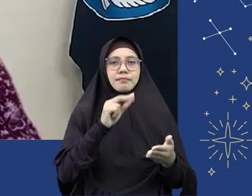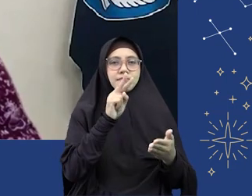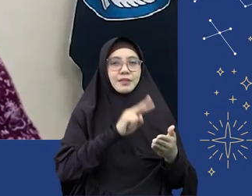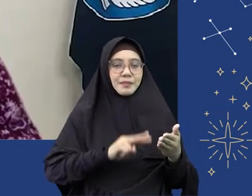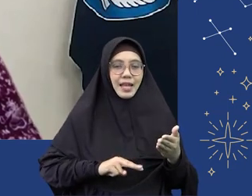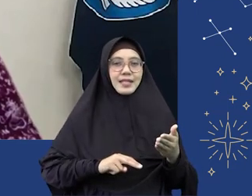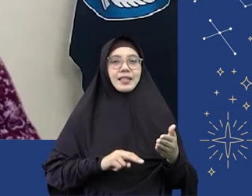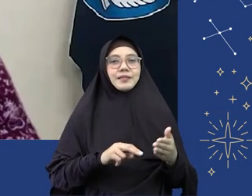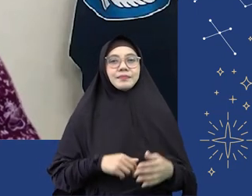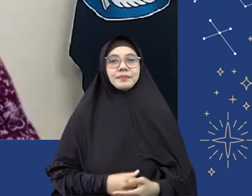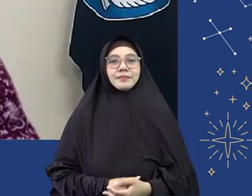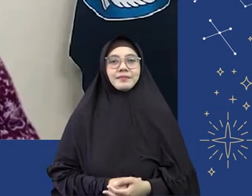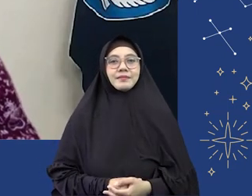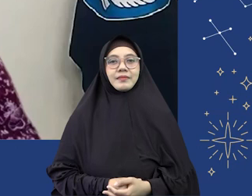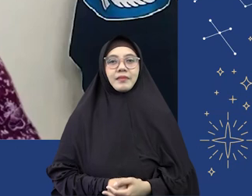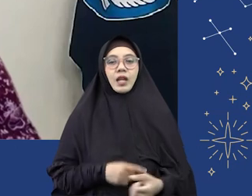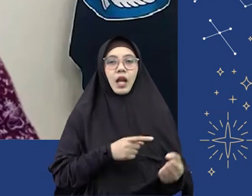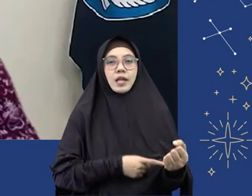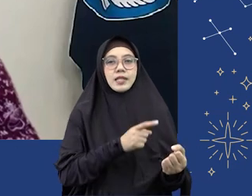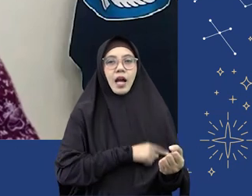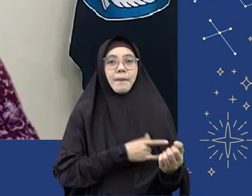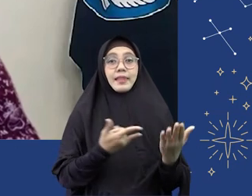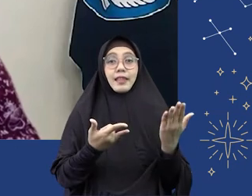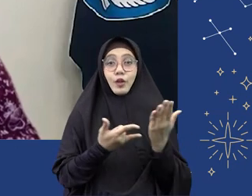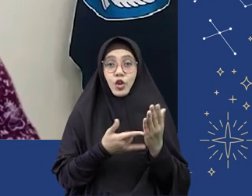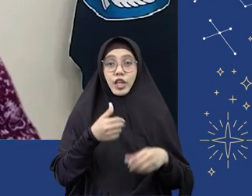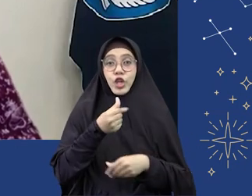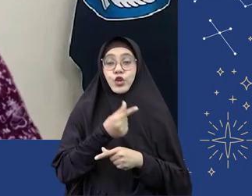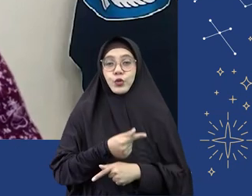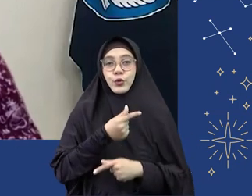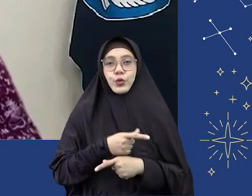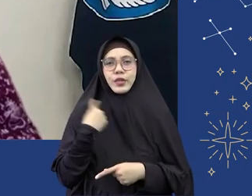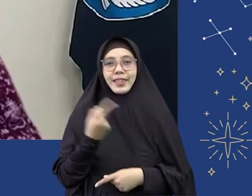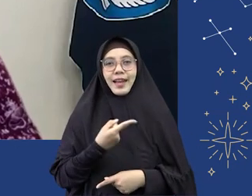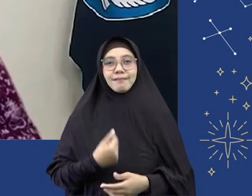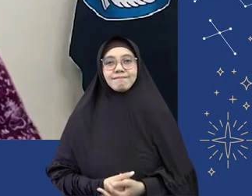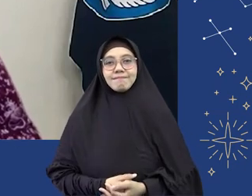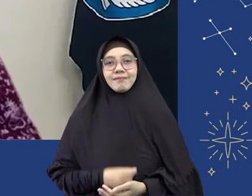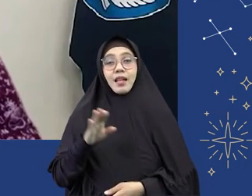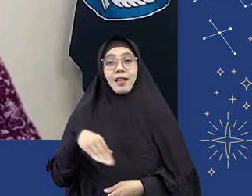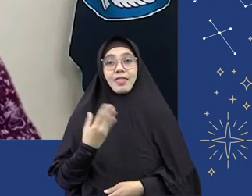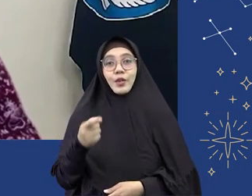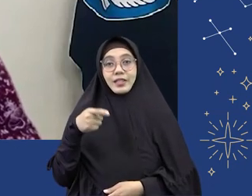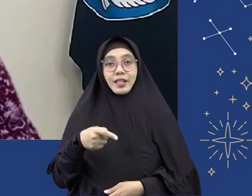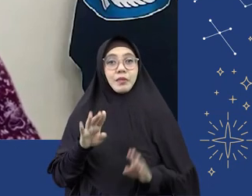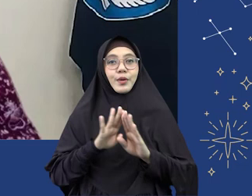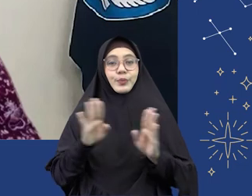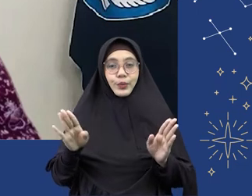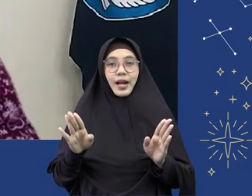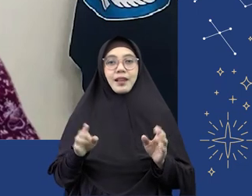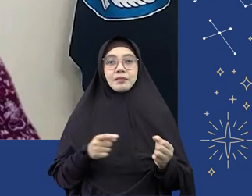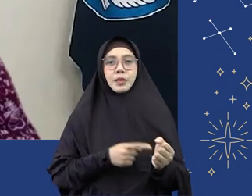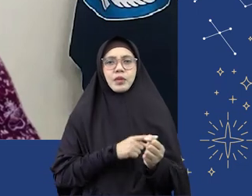peserta didik serta kecakapan teknologi untuk guru-guru kita tahun ini kami akan membuka kuota yang lebih besar lagi untuk